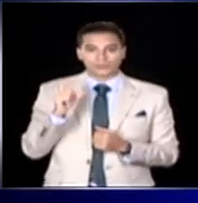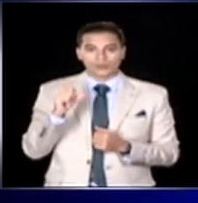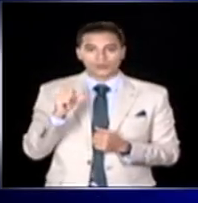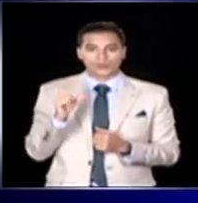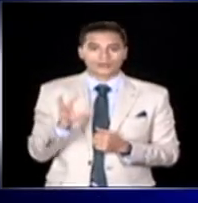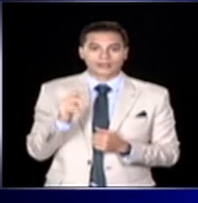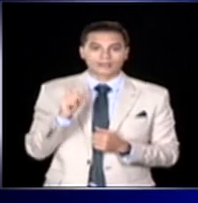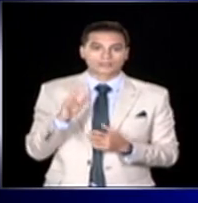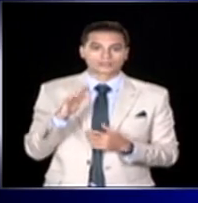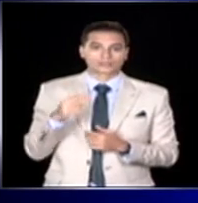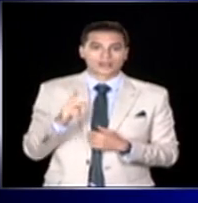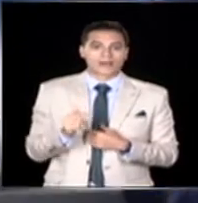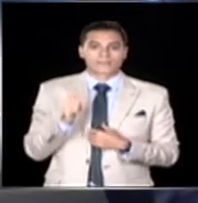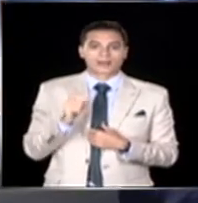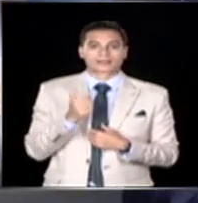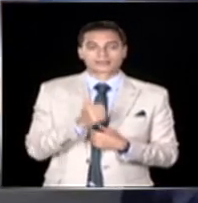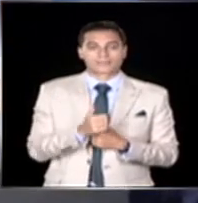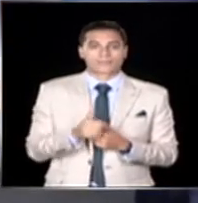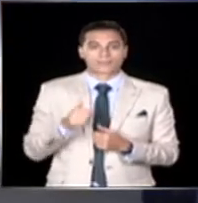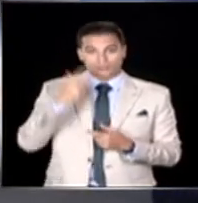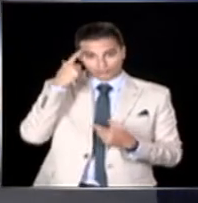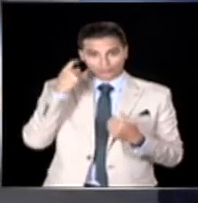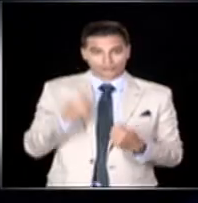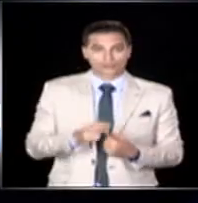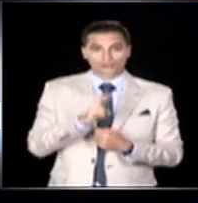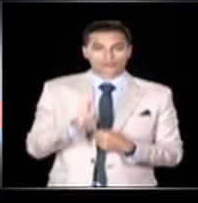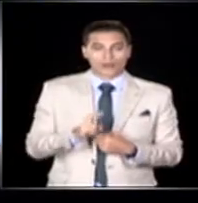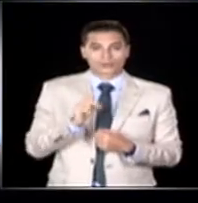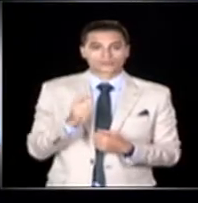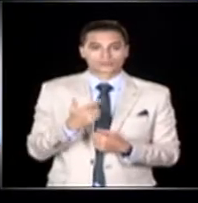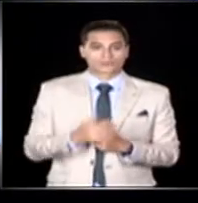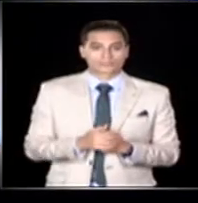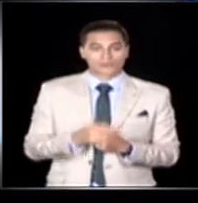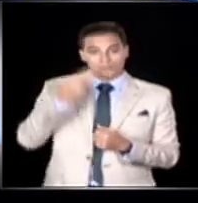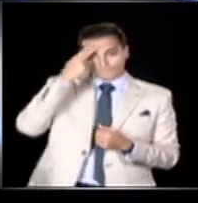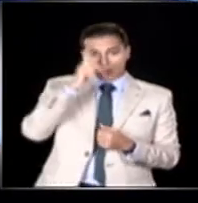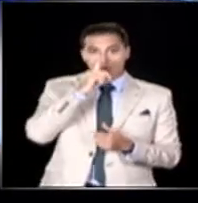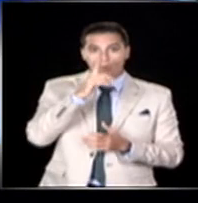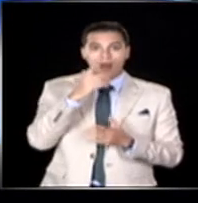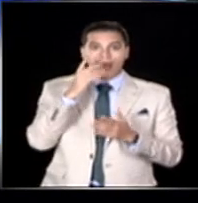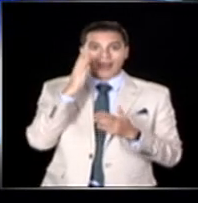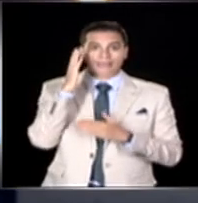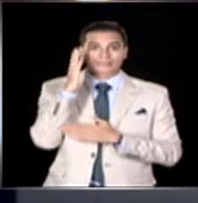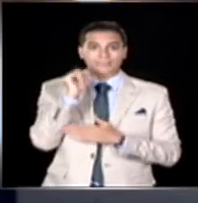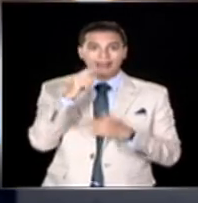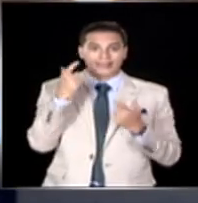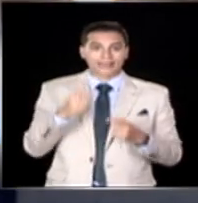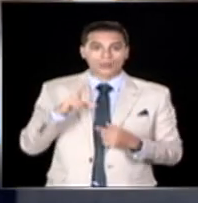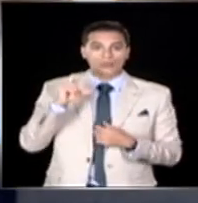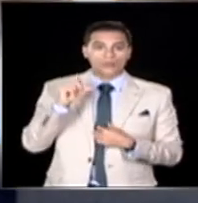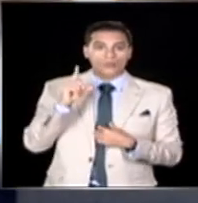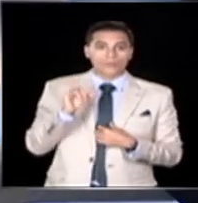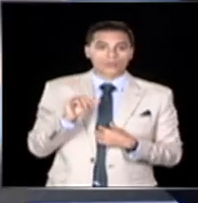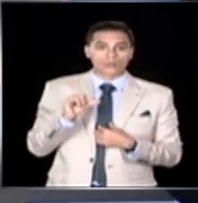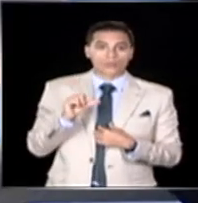تمام؟ تمام. تحت الضغط كاونتر. ما هي اللغة الرسمية في دولة توجو؟